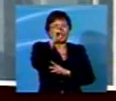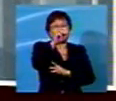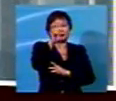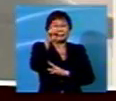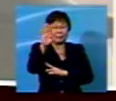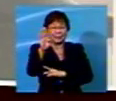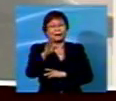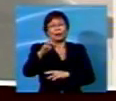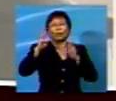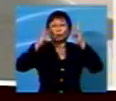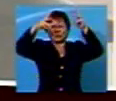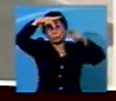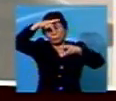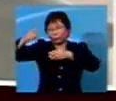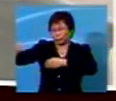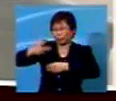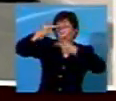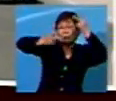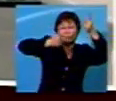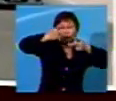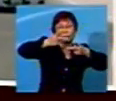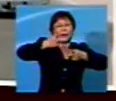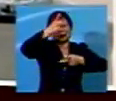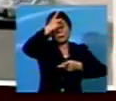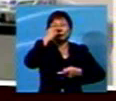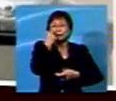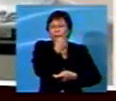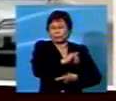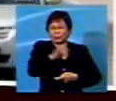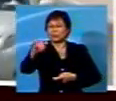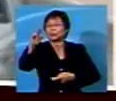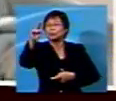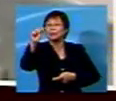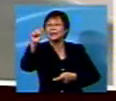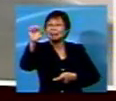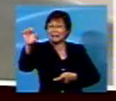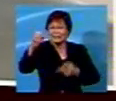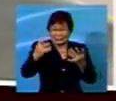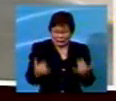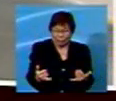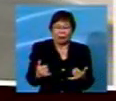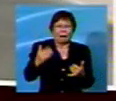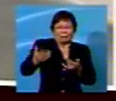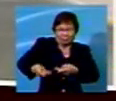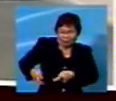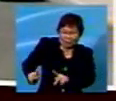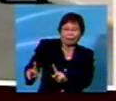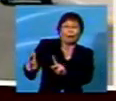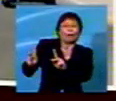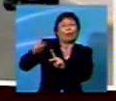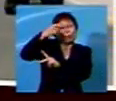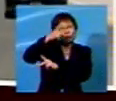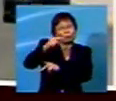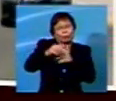memaklumkan kepada kami yang mana lawatan ataupun kunjungan hormat Datuk Seri Najib ke Abu Dhabi pada kali ini akan memberikan ruang